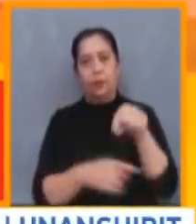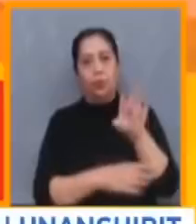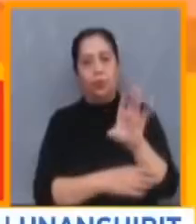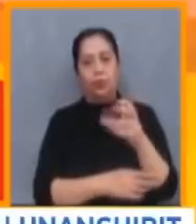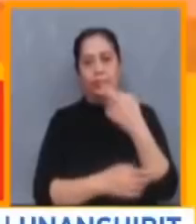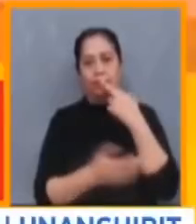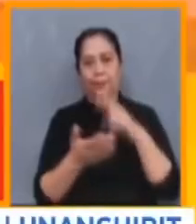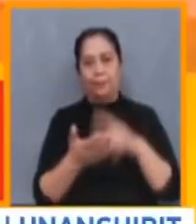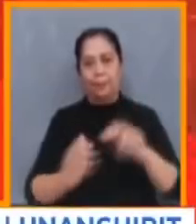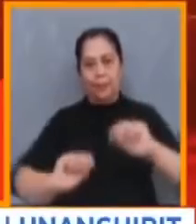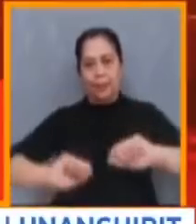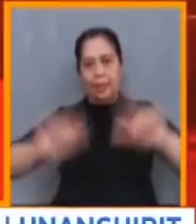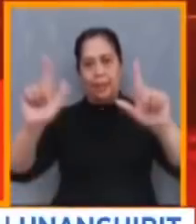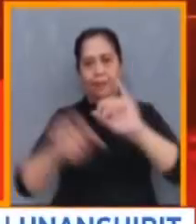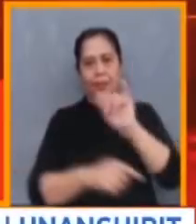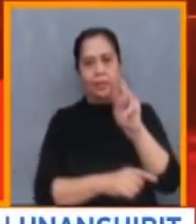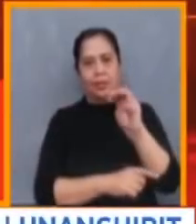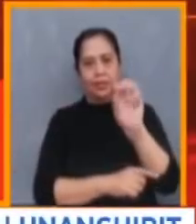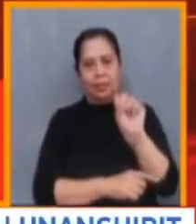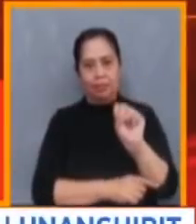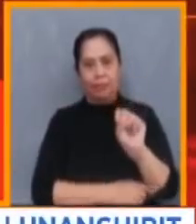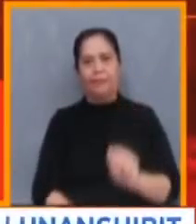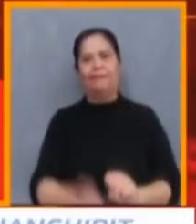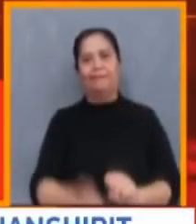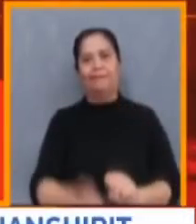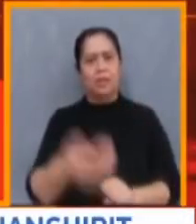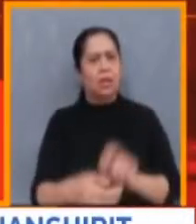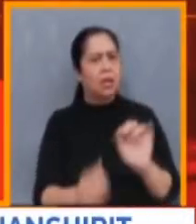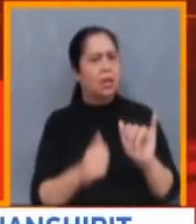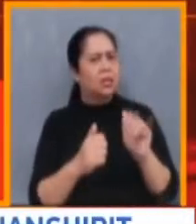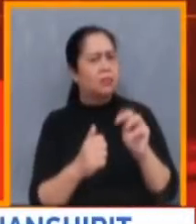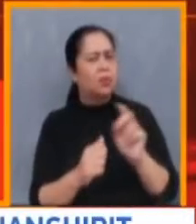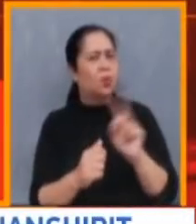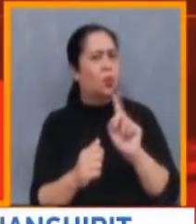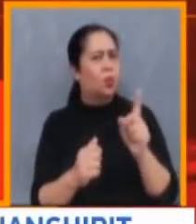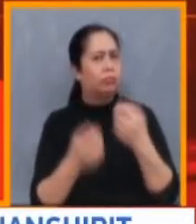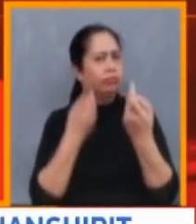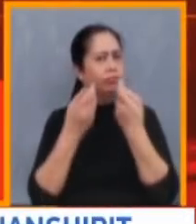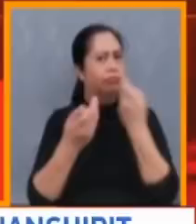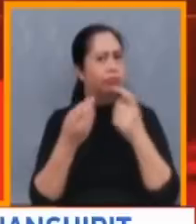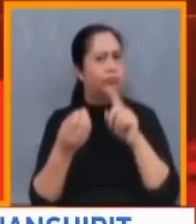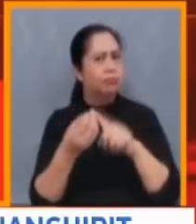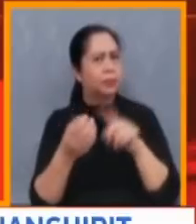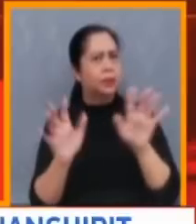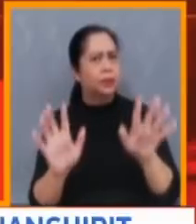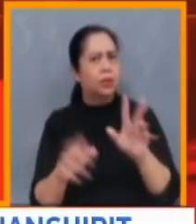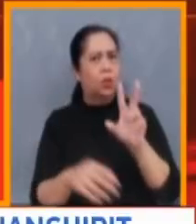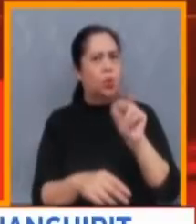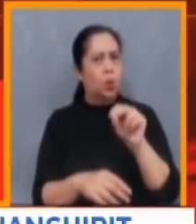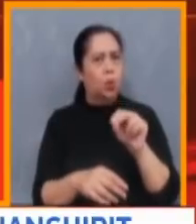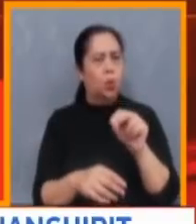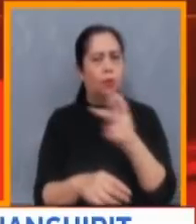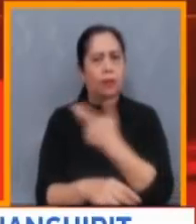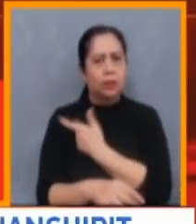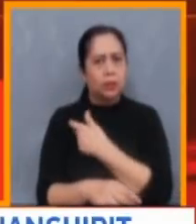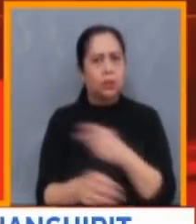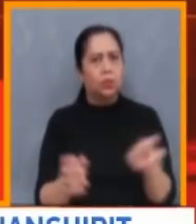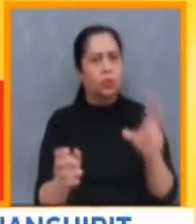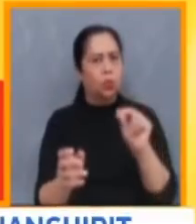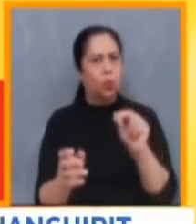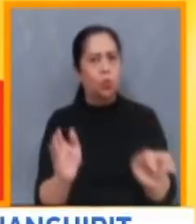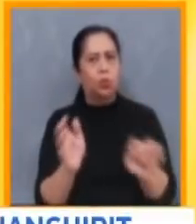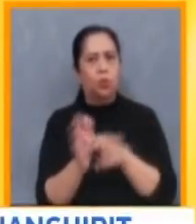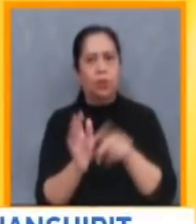James Agustin. James, may mga paglilinaw na kaugnay nitong no vaccination, no ride policy. Ano ang sitwasyon ngayon dyan?